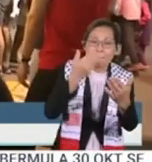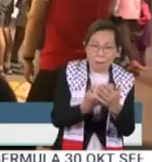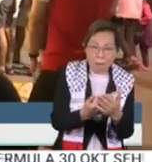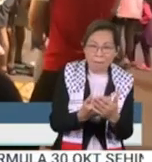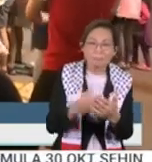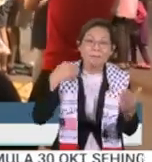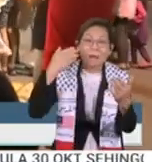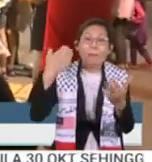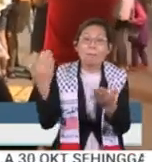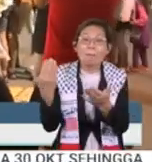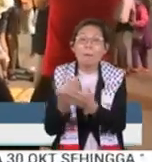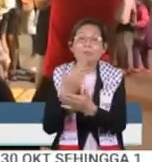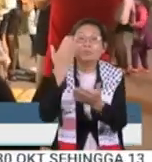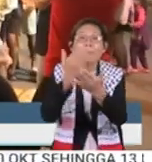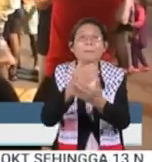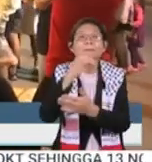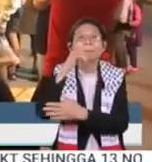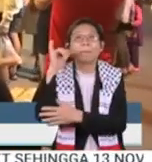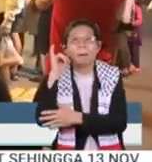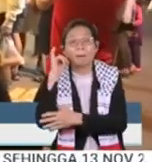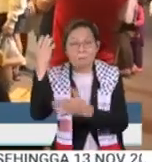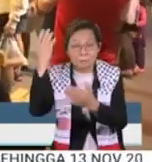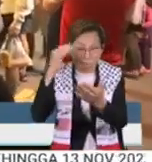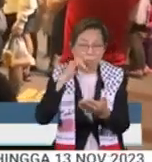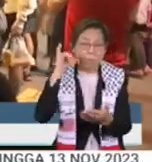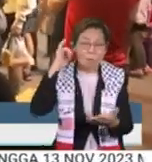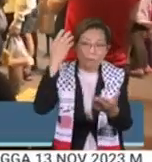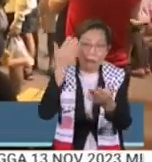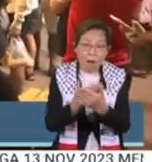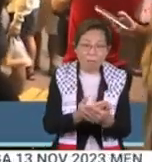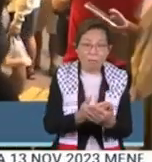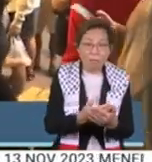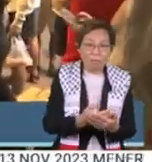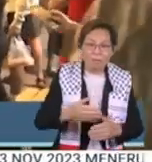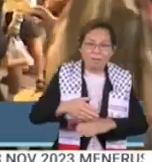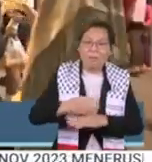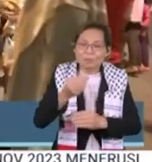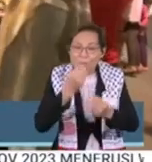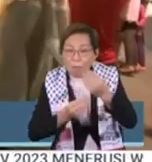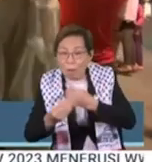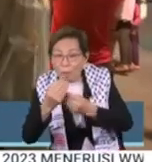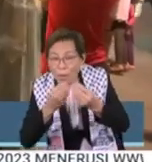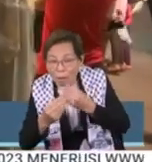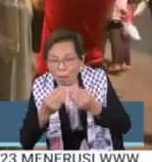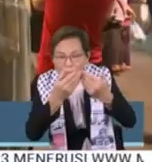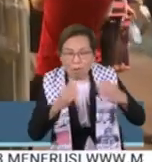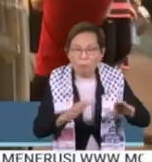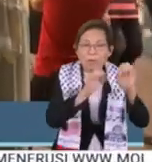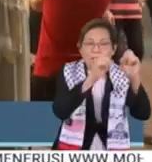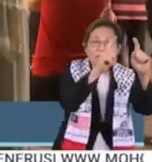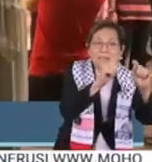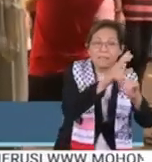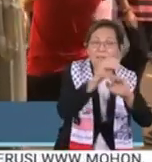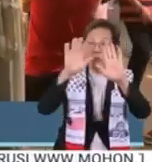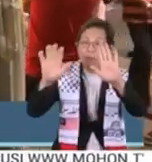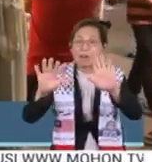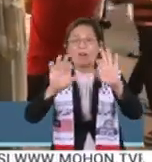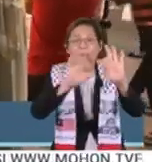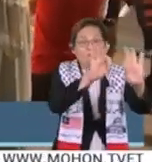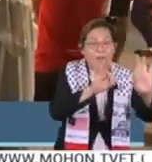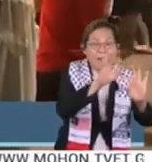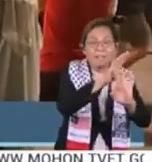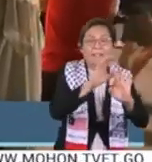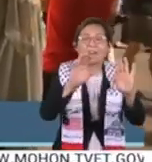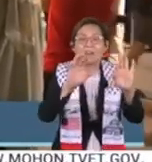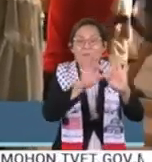Shabbat yesterday and we think this food street only open on Saturday and Friday, right?